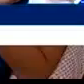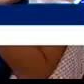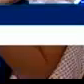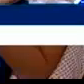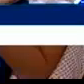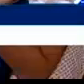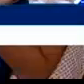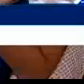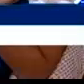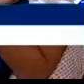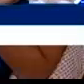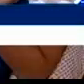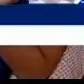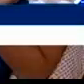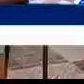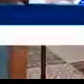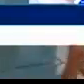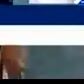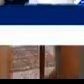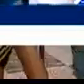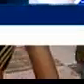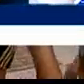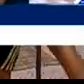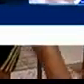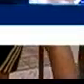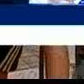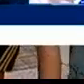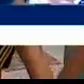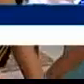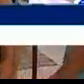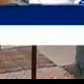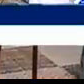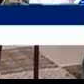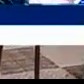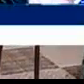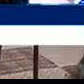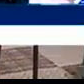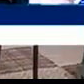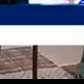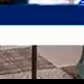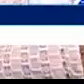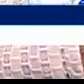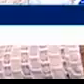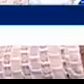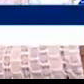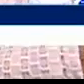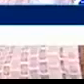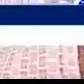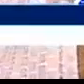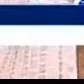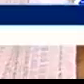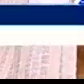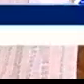Așa că de acum servicii comunale restul. Olga primește și 500 de lei indemnizație pentru îngrijirea copilului. Deși sunt mulți